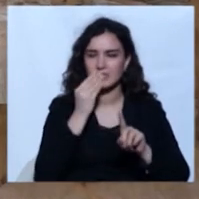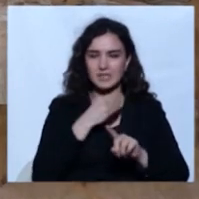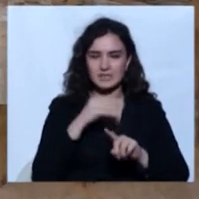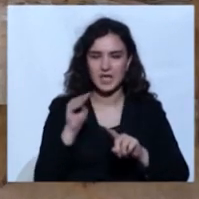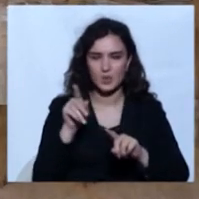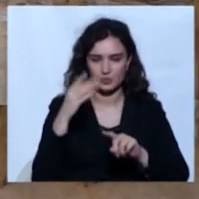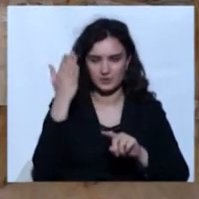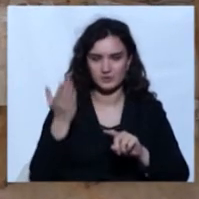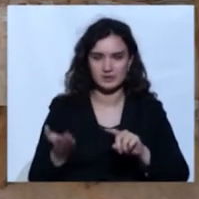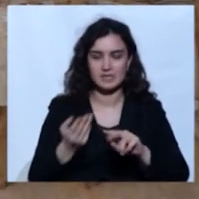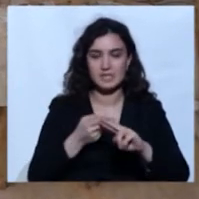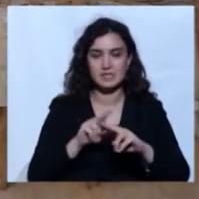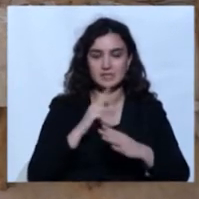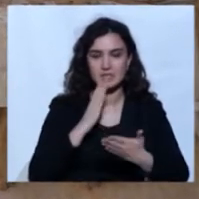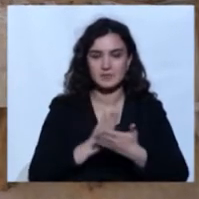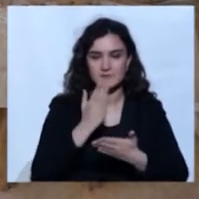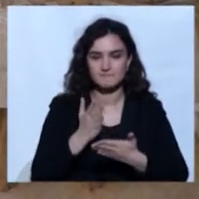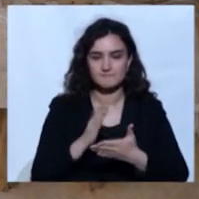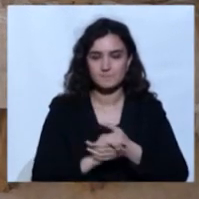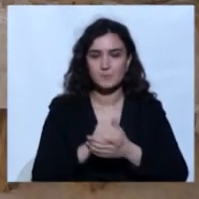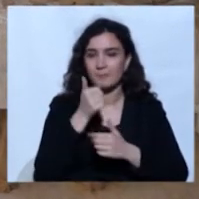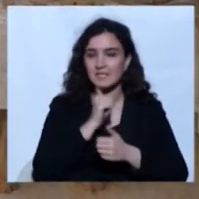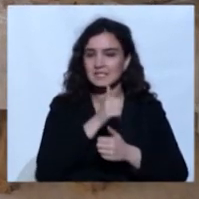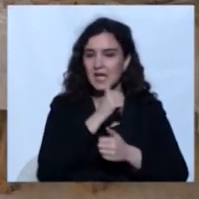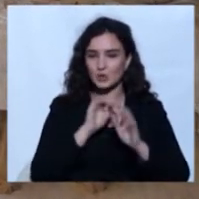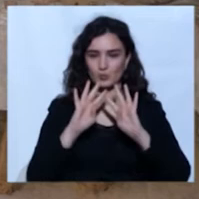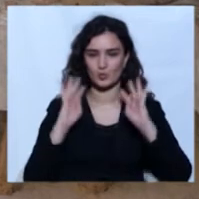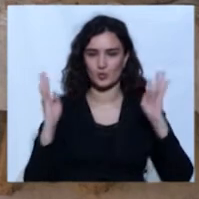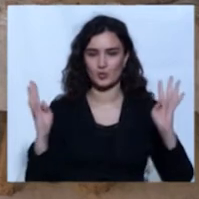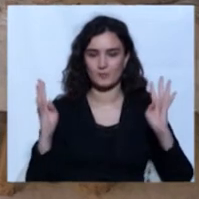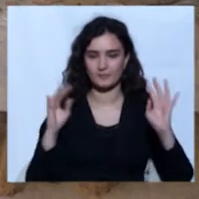იცით. ეს გახლავთ საიდუმლო სერობა,